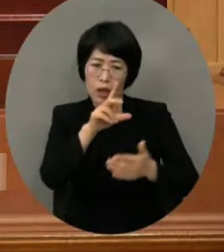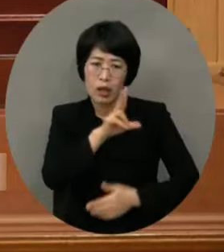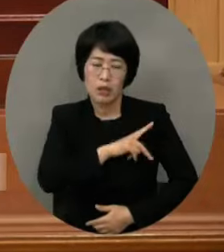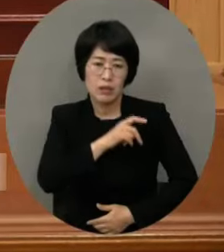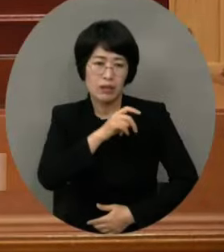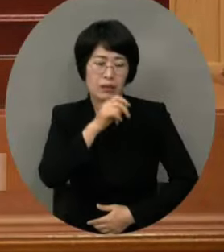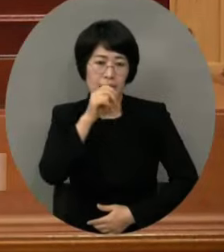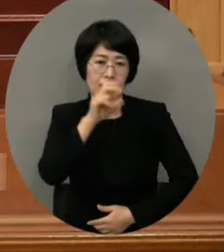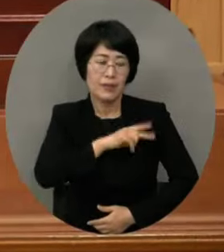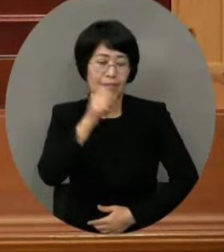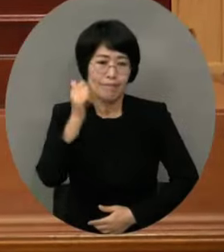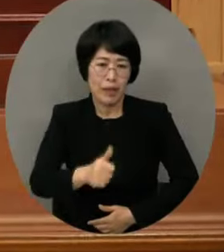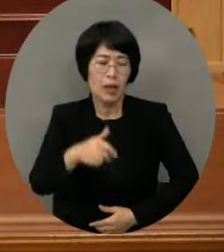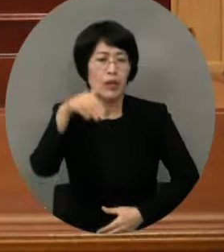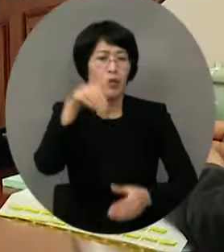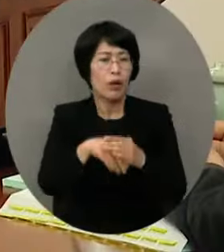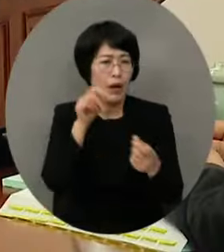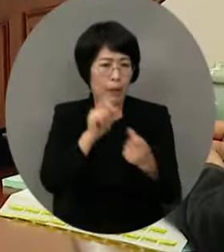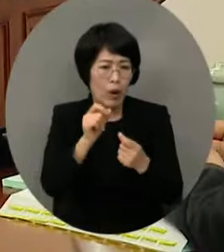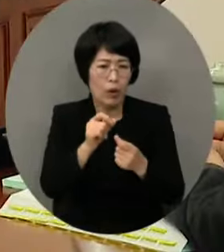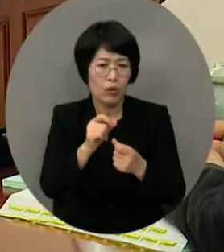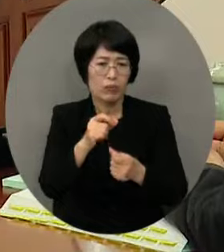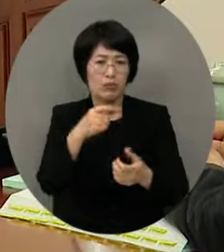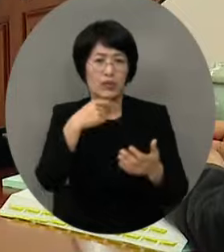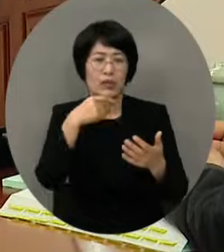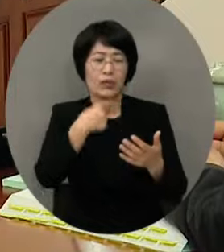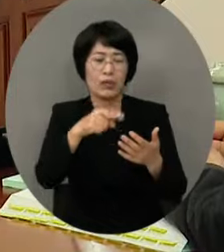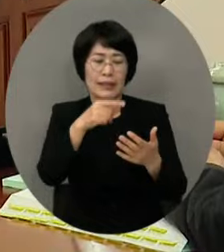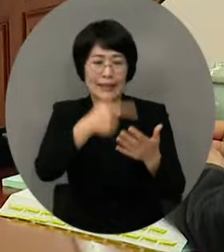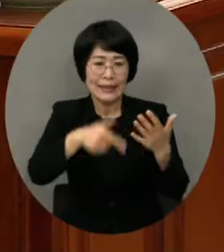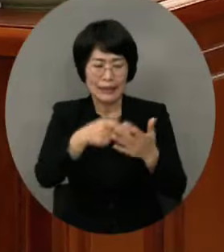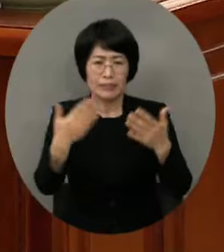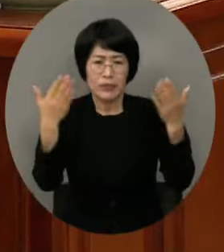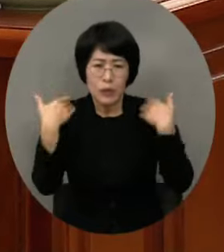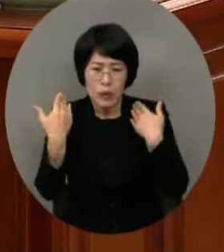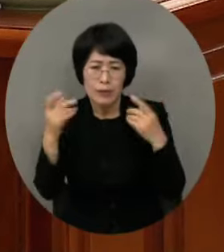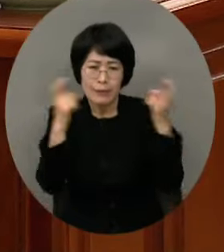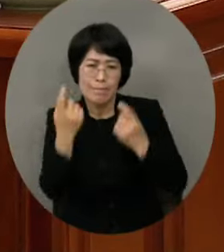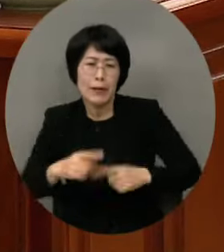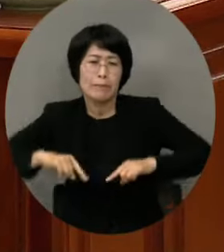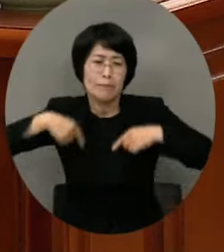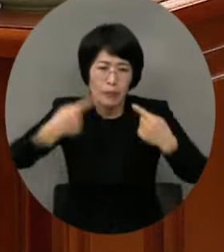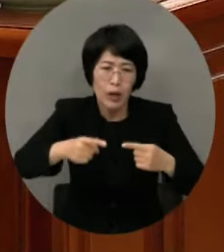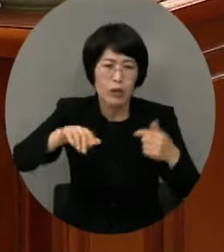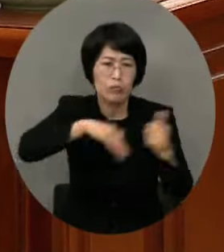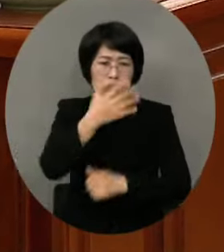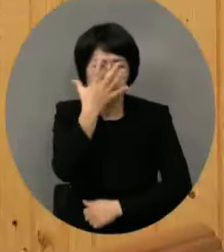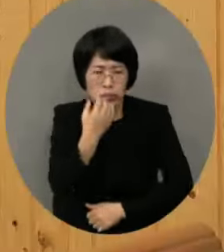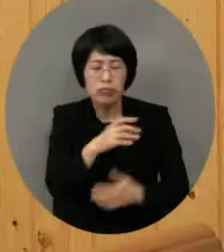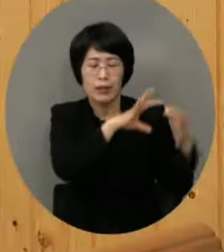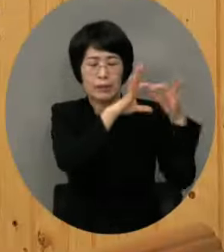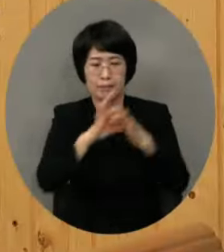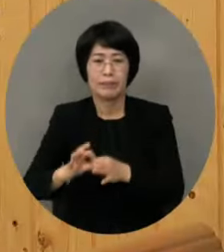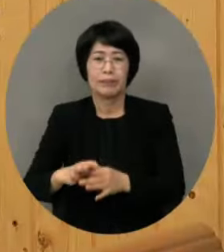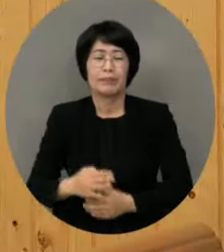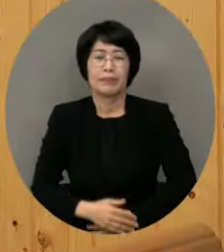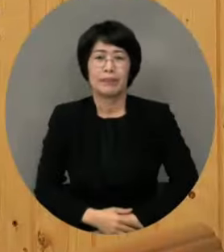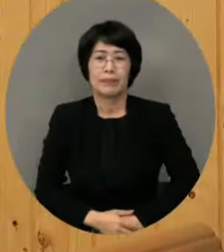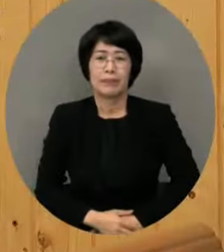상황에서 집행부까지 논란에 가세하면서 뒤숭숭한 분위기는 사그러들지 않고 있습니다. MBC 뉴스 박종호입니다.